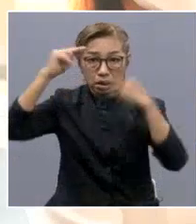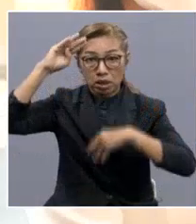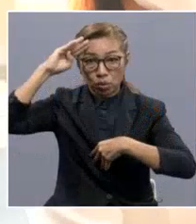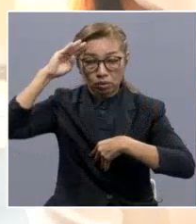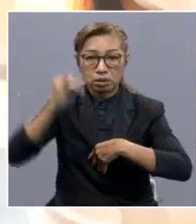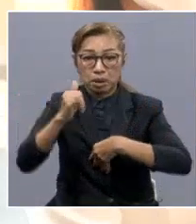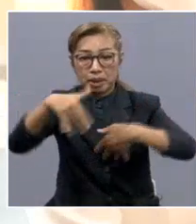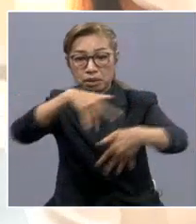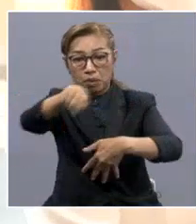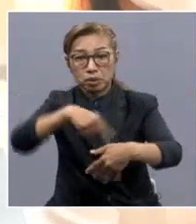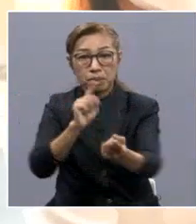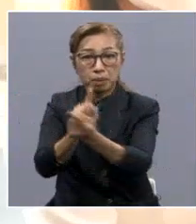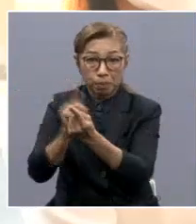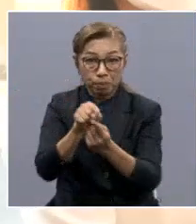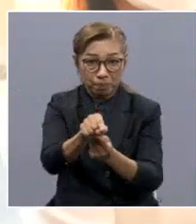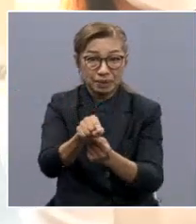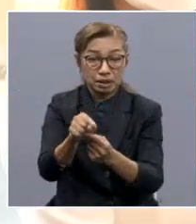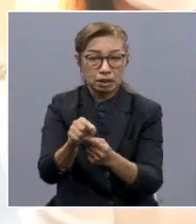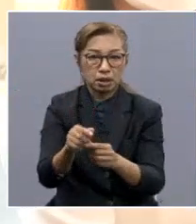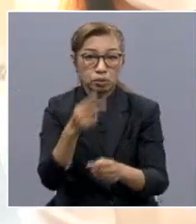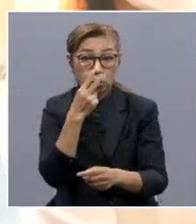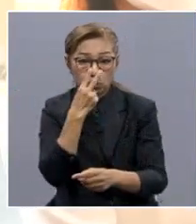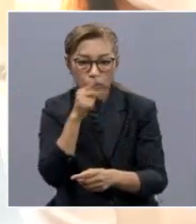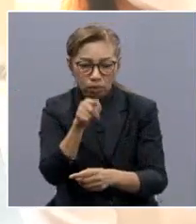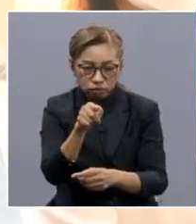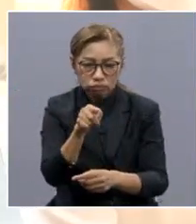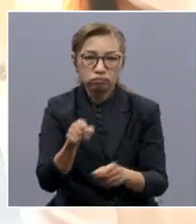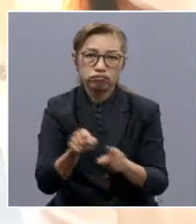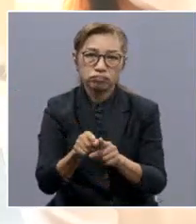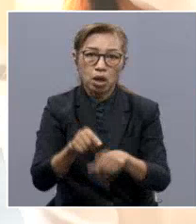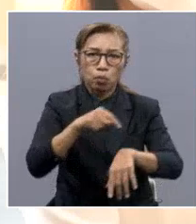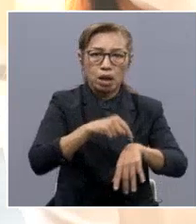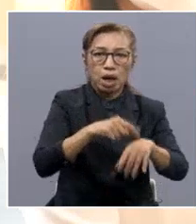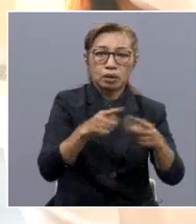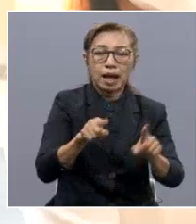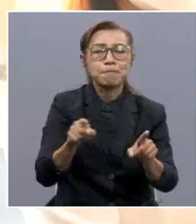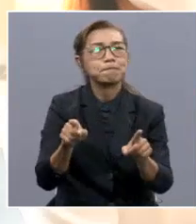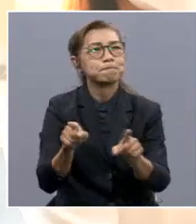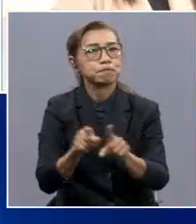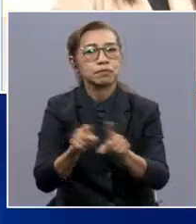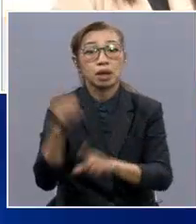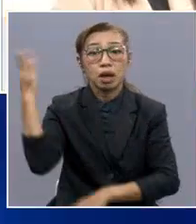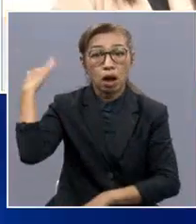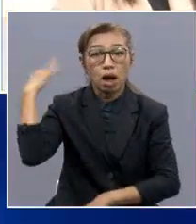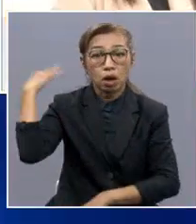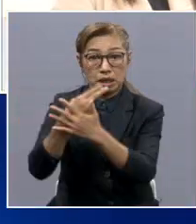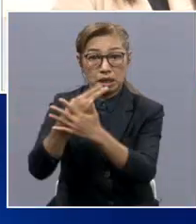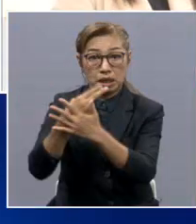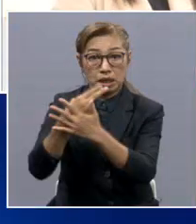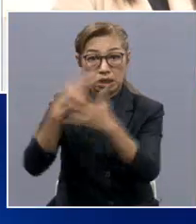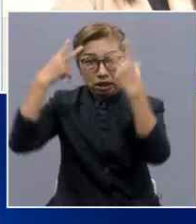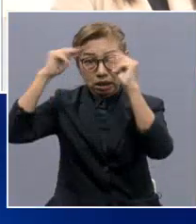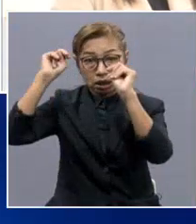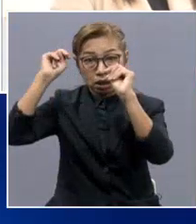ขึ้นเนี่ยนะครับคือมันก็เป็นต่างวาระกันอะอย่างตอนที่ไปราชบุรีเองเนี่ย